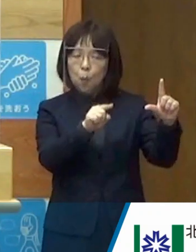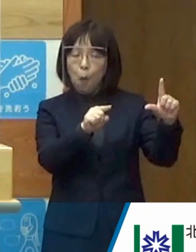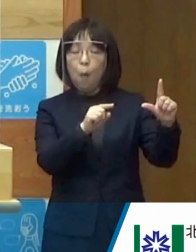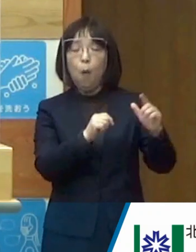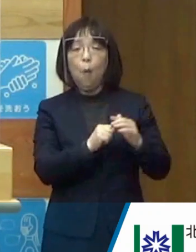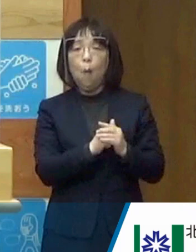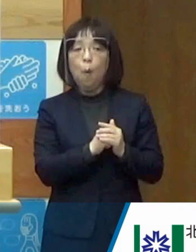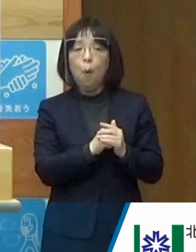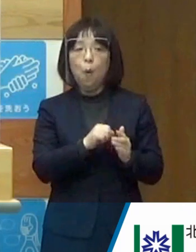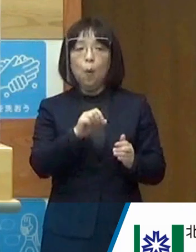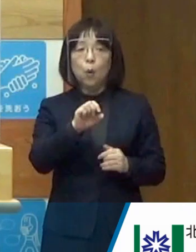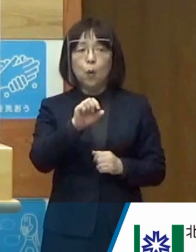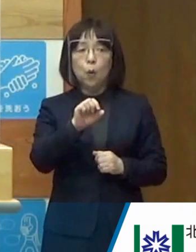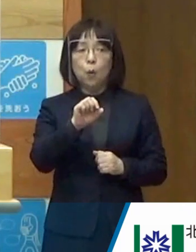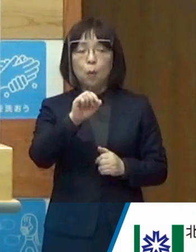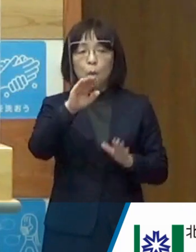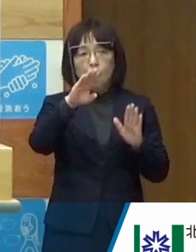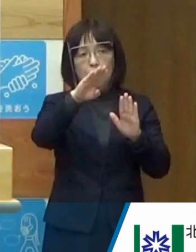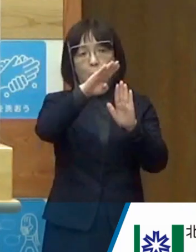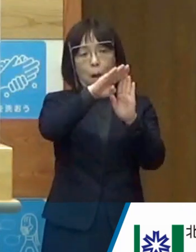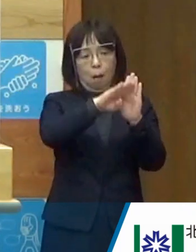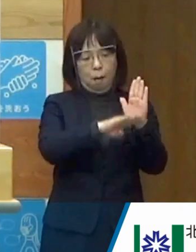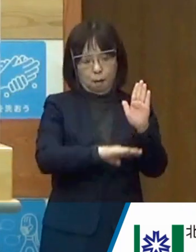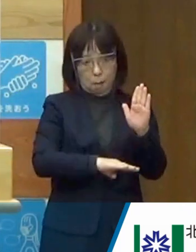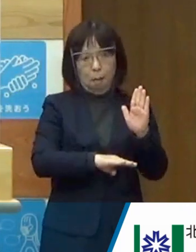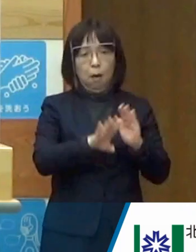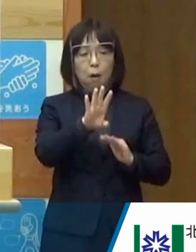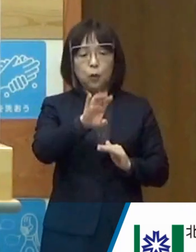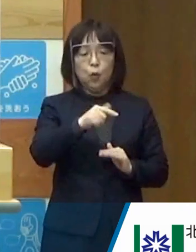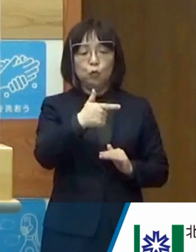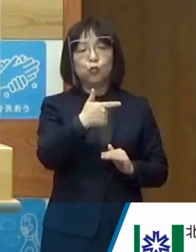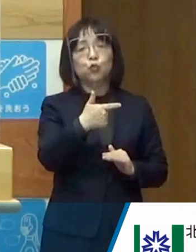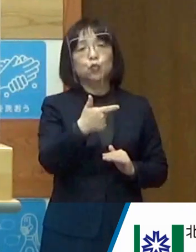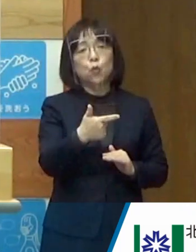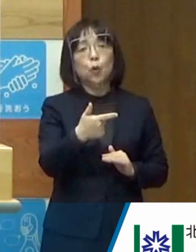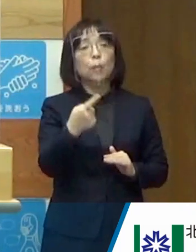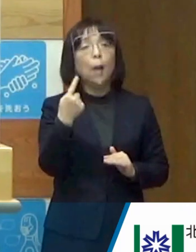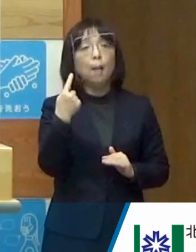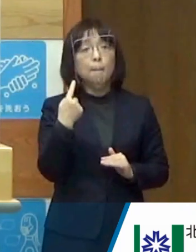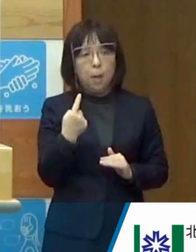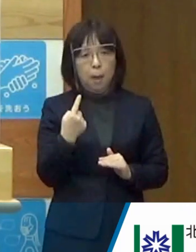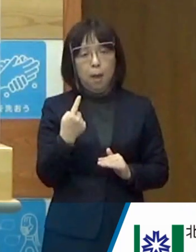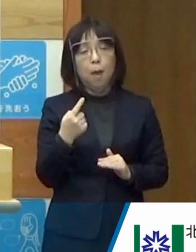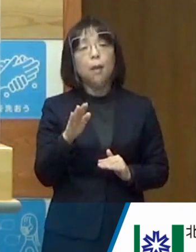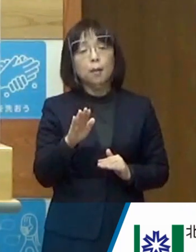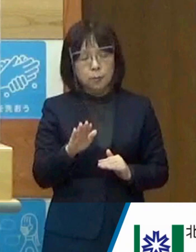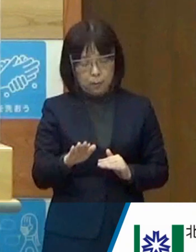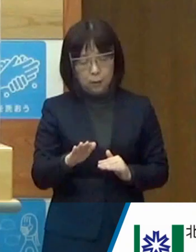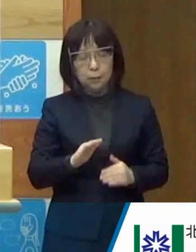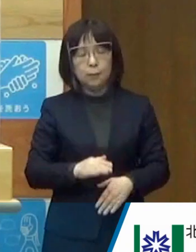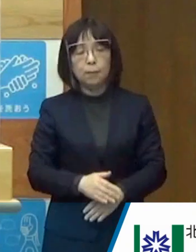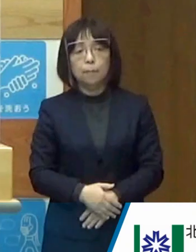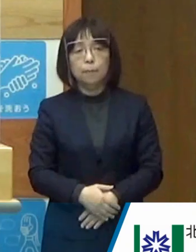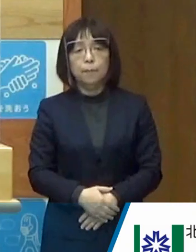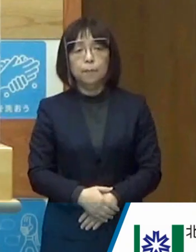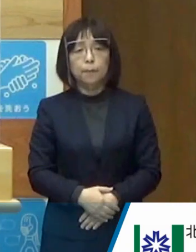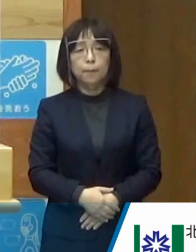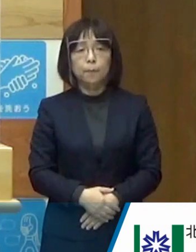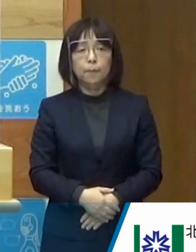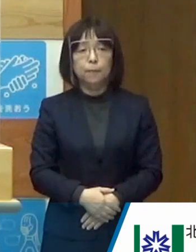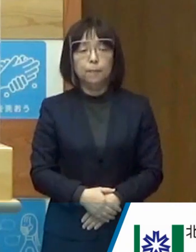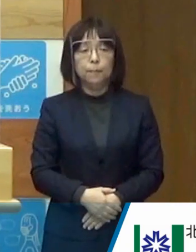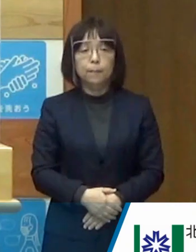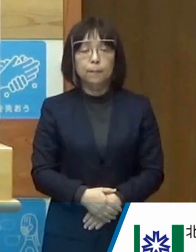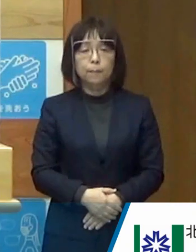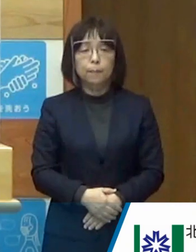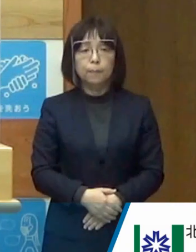ても46番目ということで、日本で2番目に病床使用率が低いという状況になっているところであ